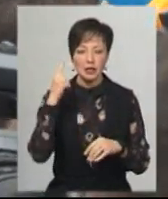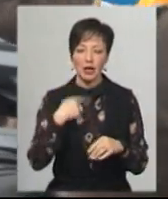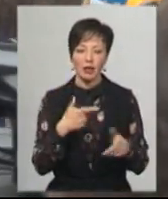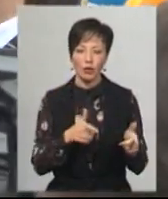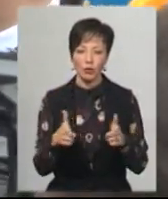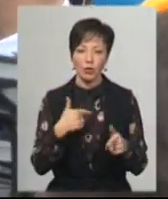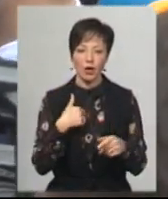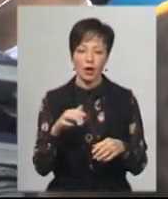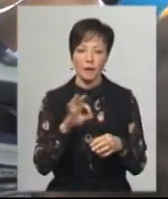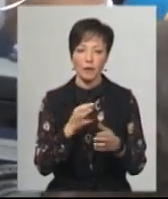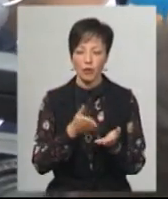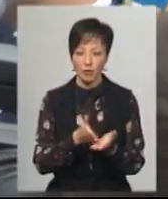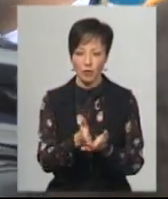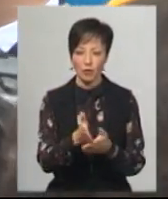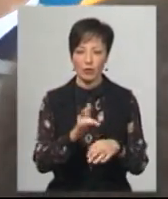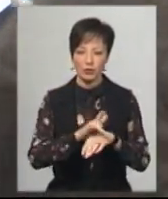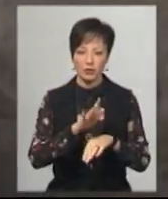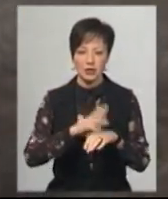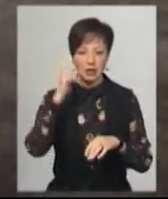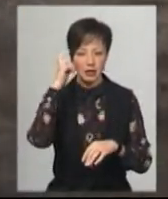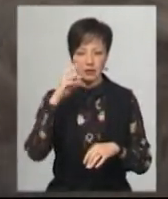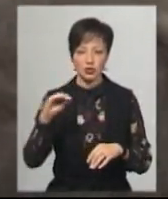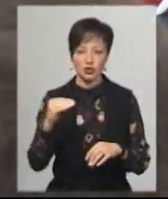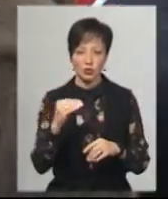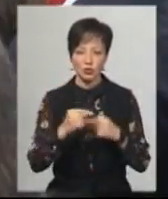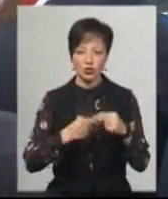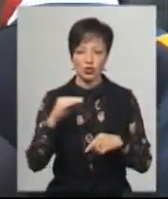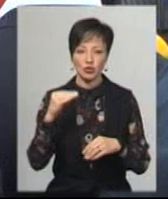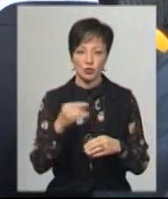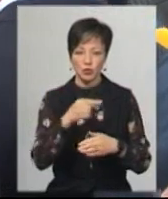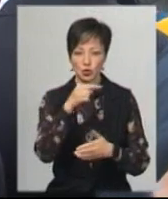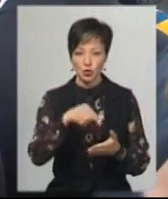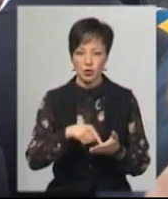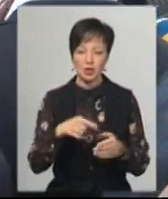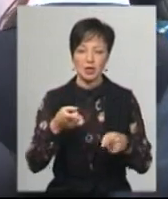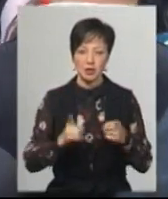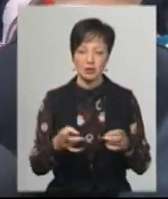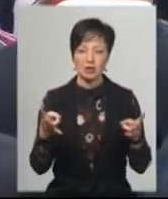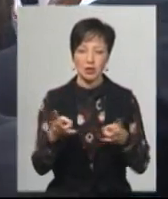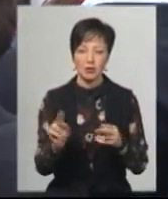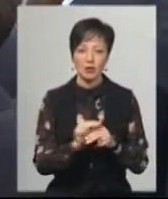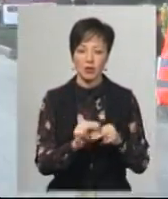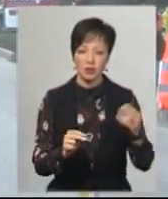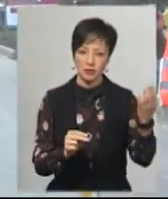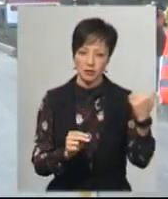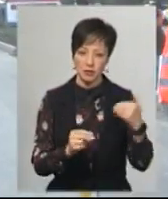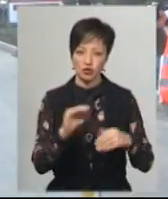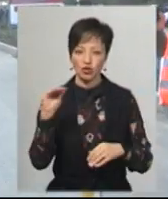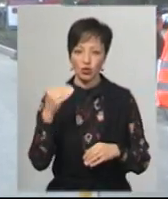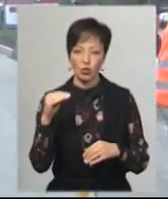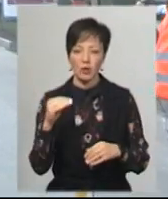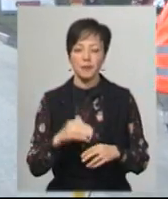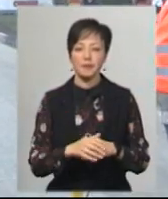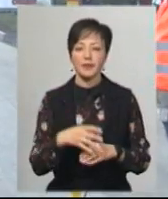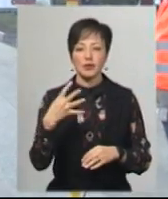не готую. Я приїхав повністю з Києва, через Житомир і сюди. Тобто, дійсно, її потрібно робити з боку Житомира. 40 років